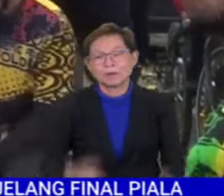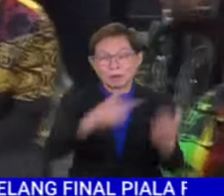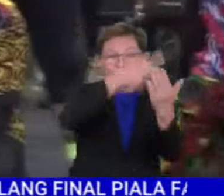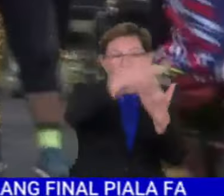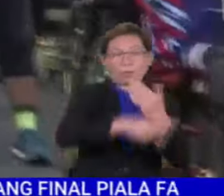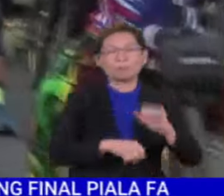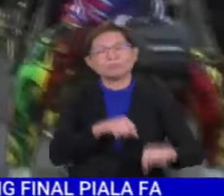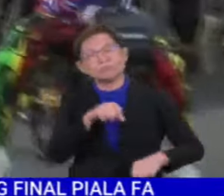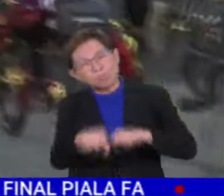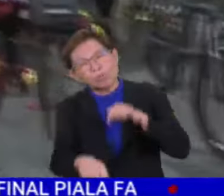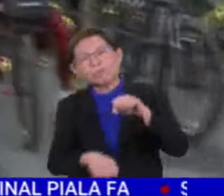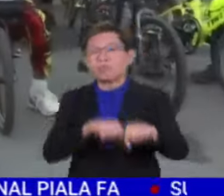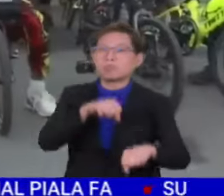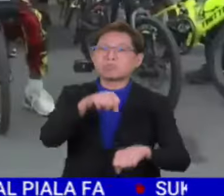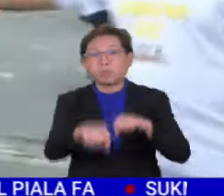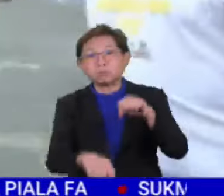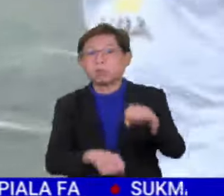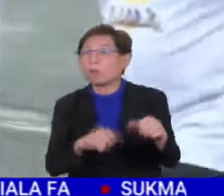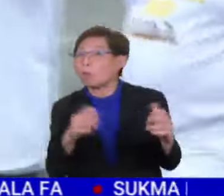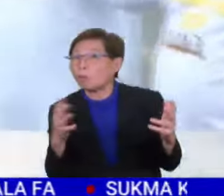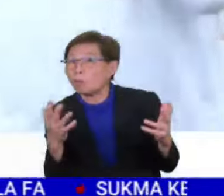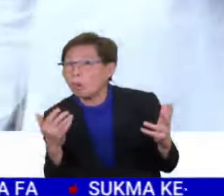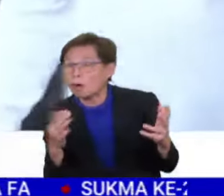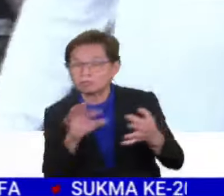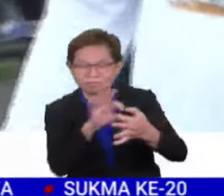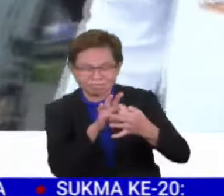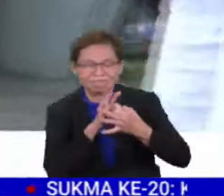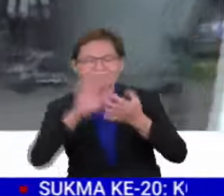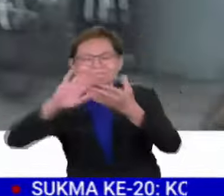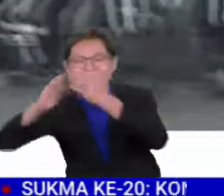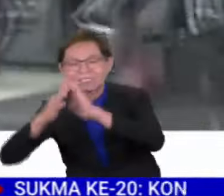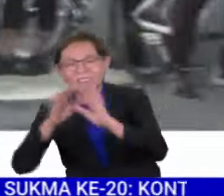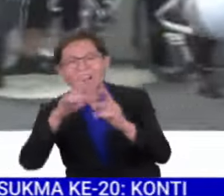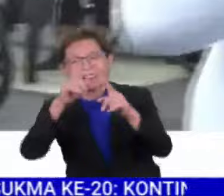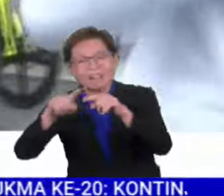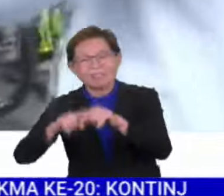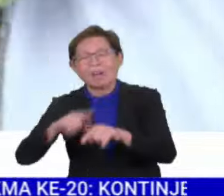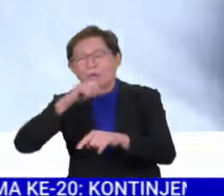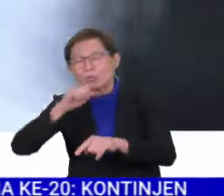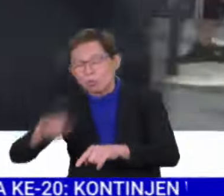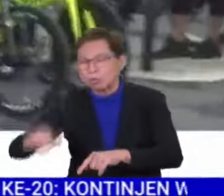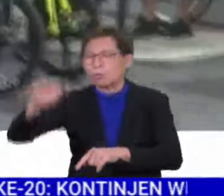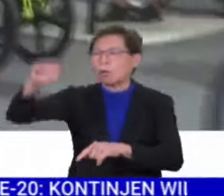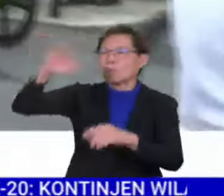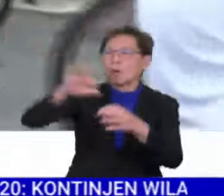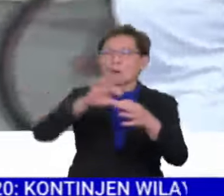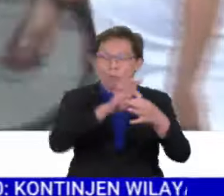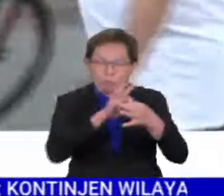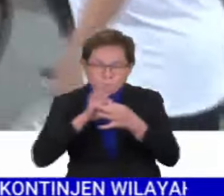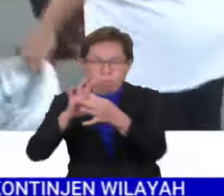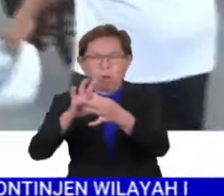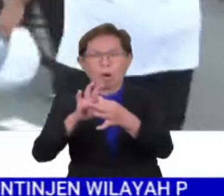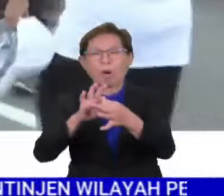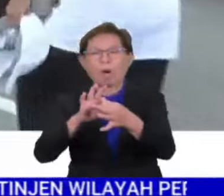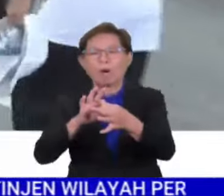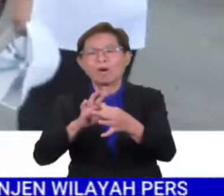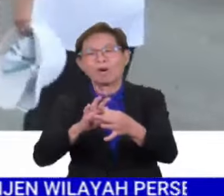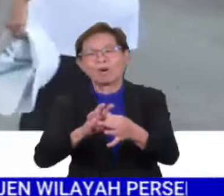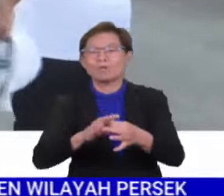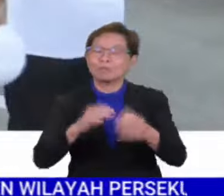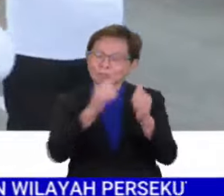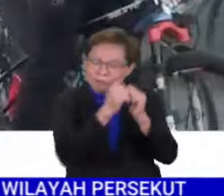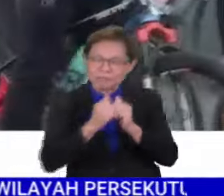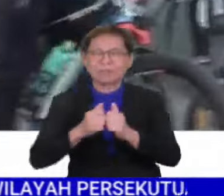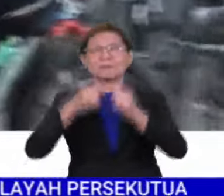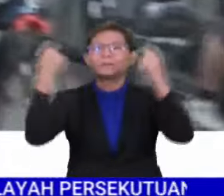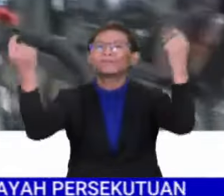Program kayuhan tersebut antara lain bertujuan menyatupadukan masyarakat pelbagai peringkat usia bagi bersama-sama memeriahkan sambutan Hari